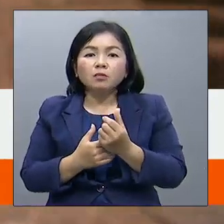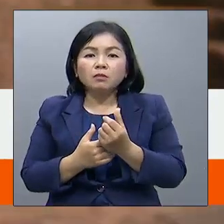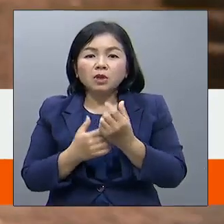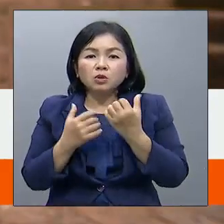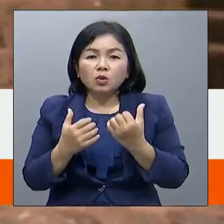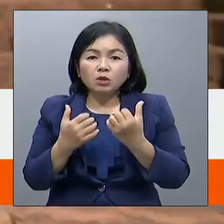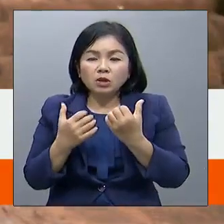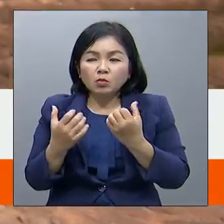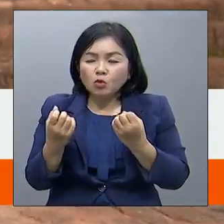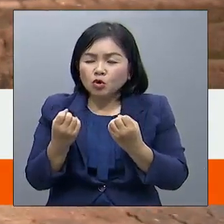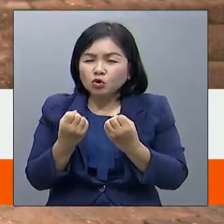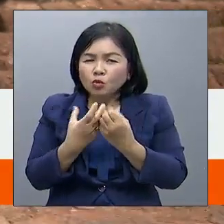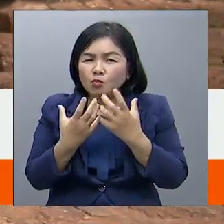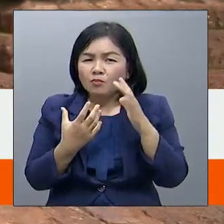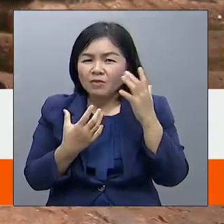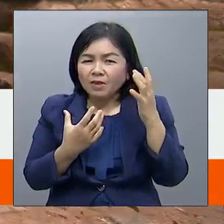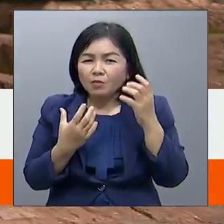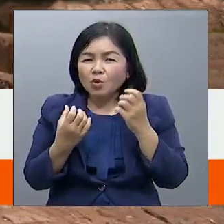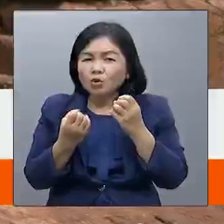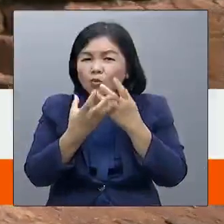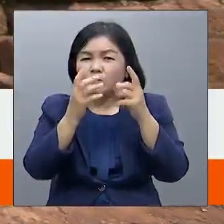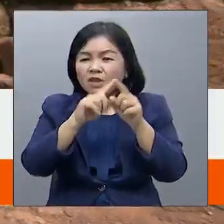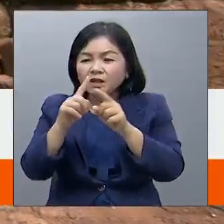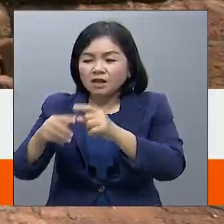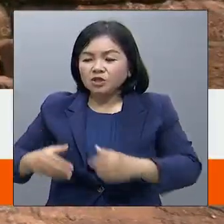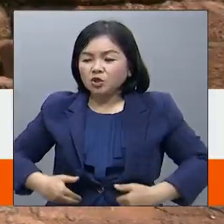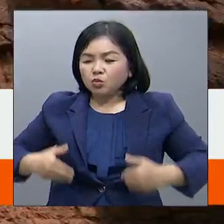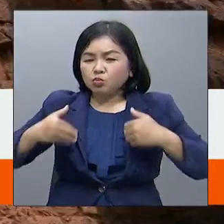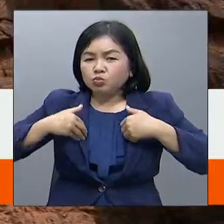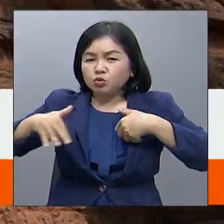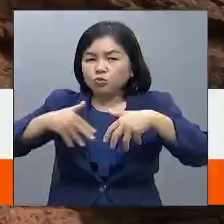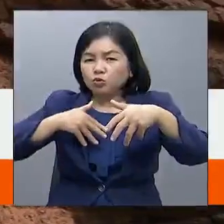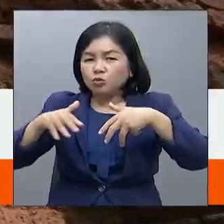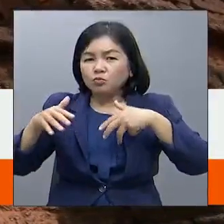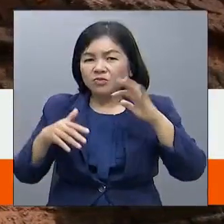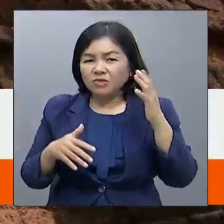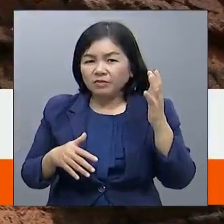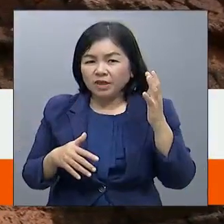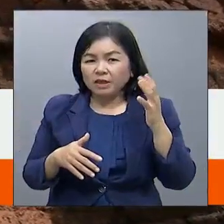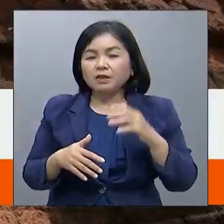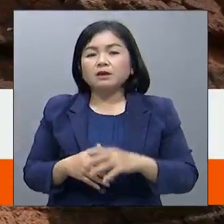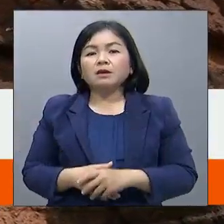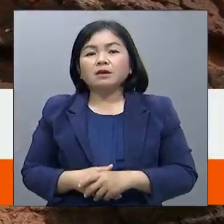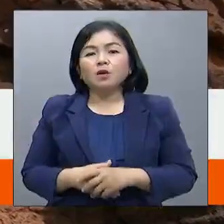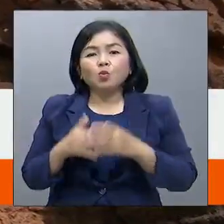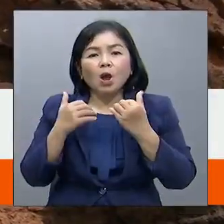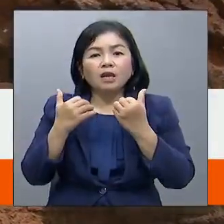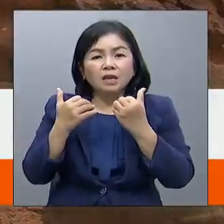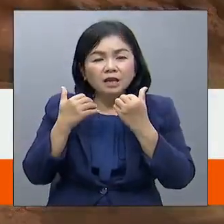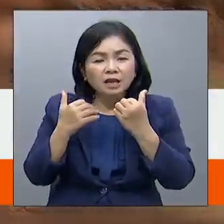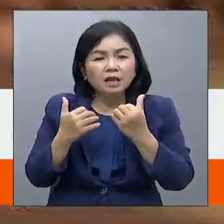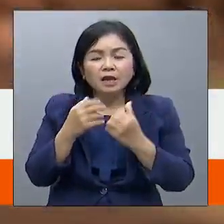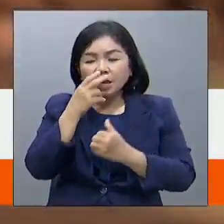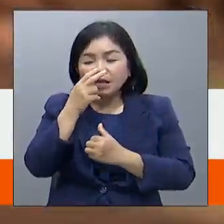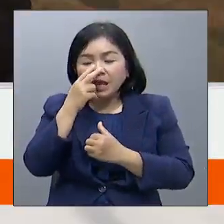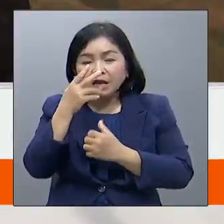ผลเสียหรือไม่ก่อให้เกิดผลกระทบกับวิถีชีวิตของชาวบ้านแน่นอนครับมันจะไปด้วยกันกว่าจะมาถึงวันนี้ค่ะดิฉันเคยเห็น